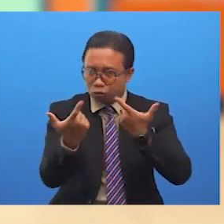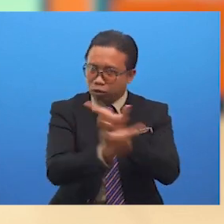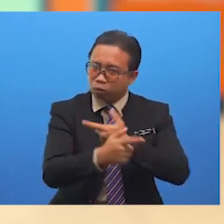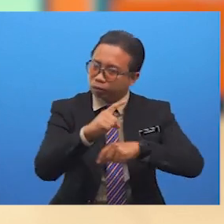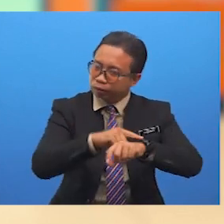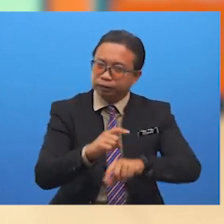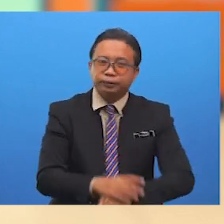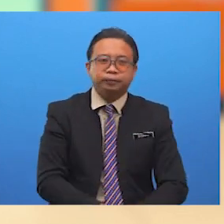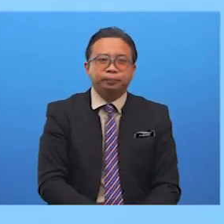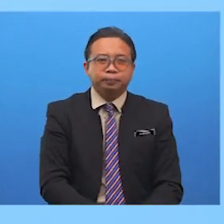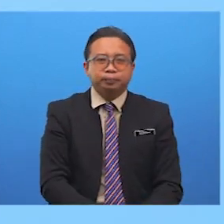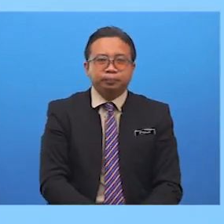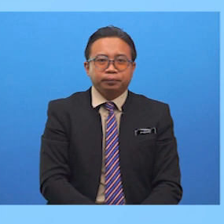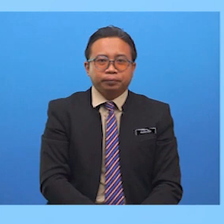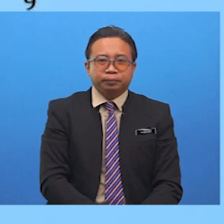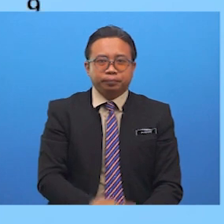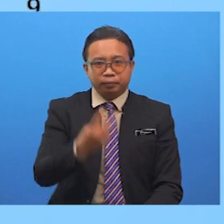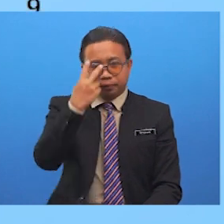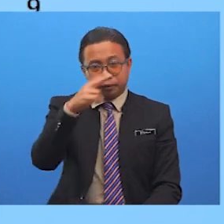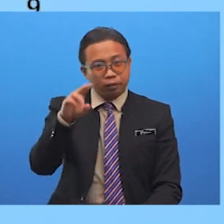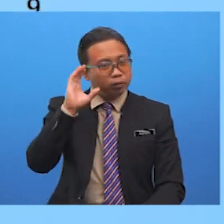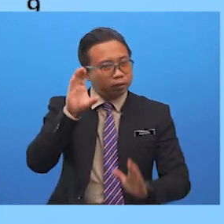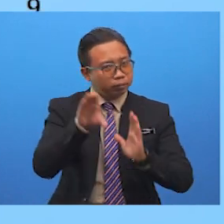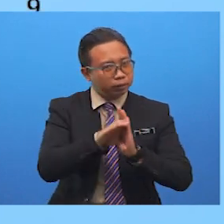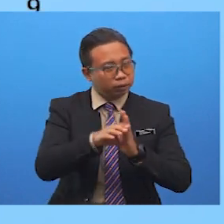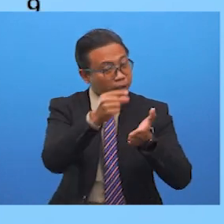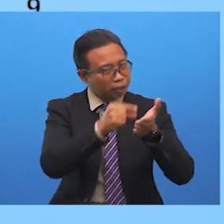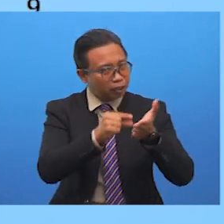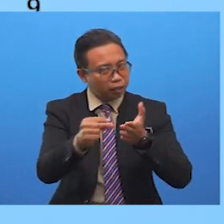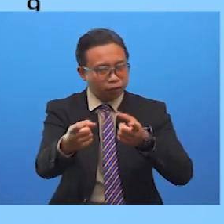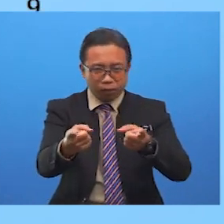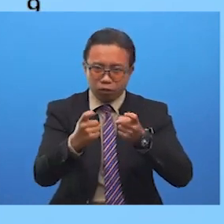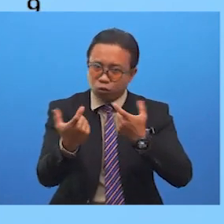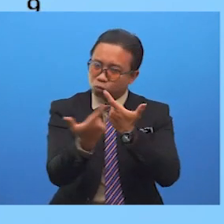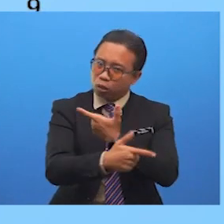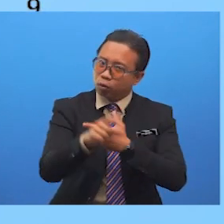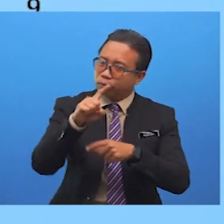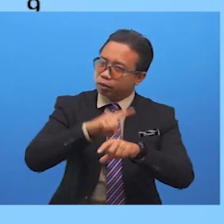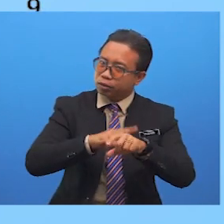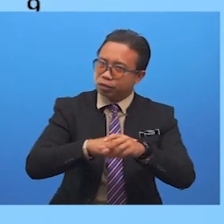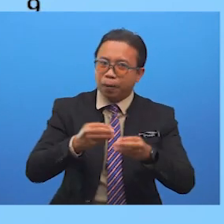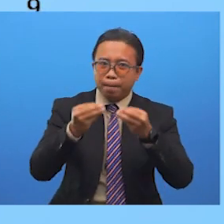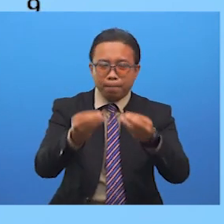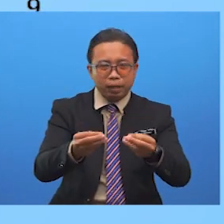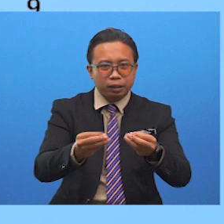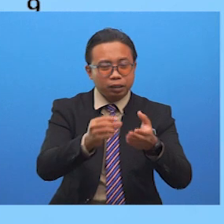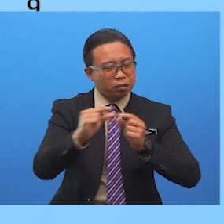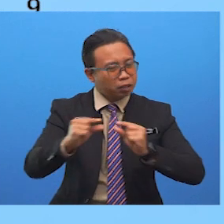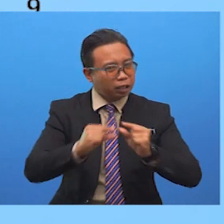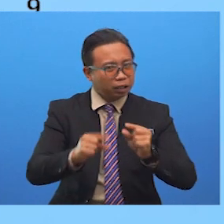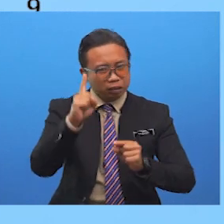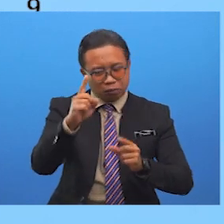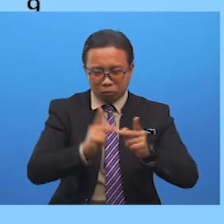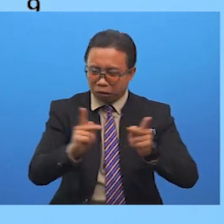melawan masa paparan menunjukkan graflacor melawan masa bagi gerakan